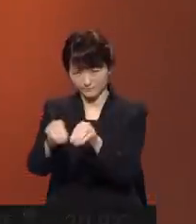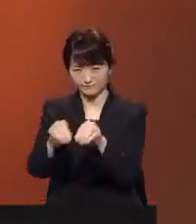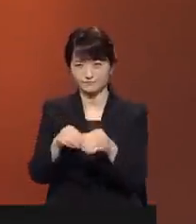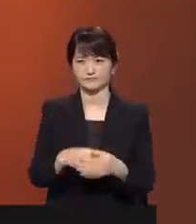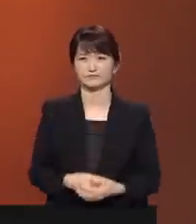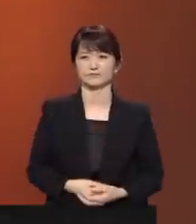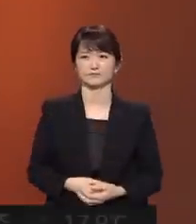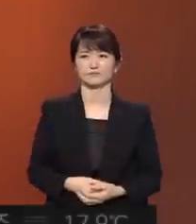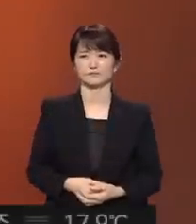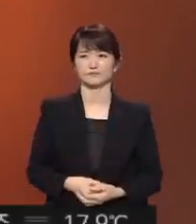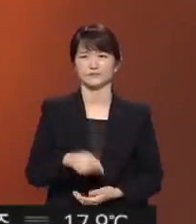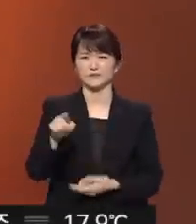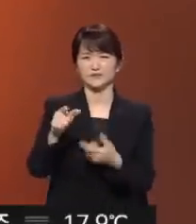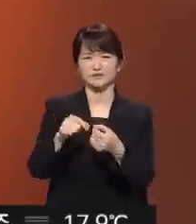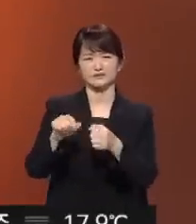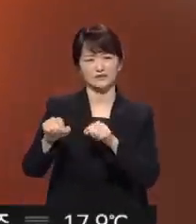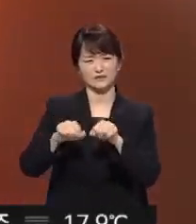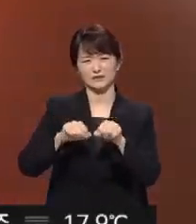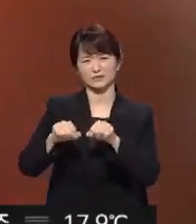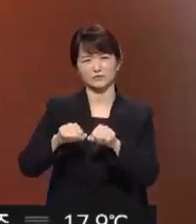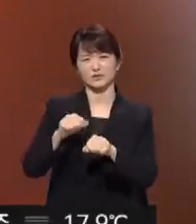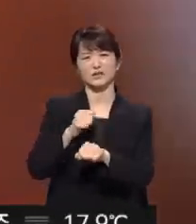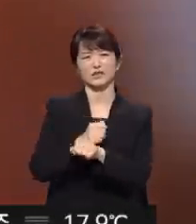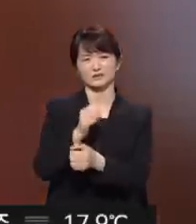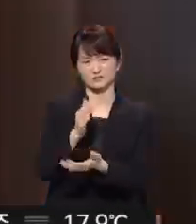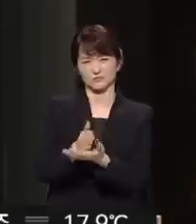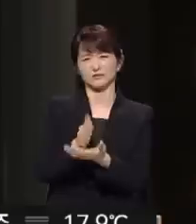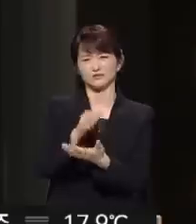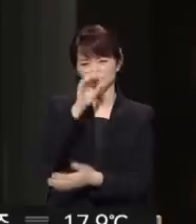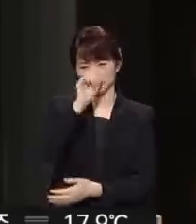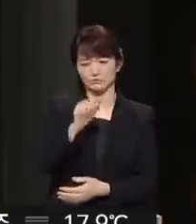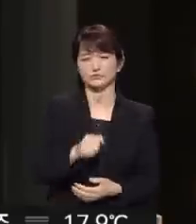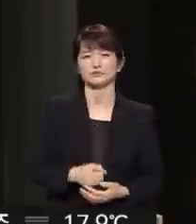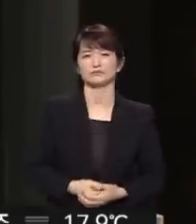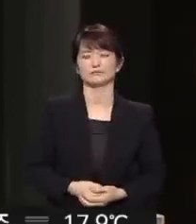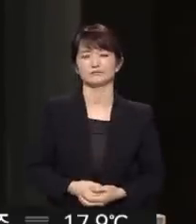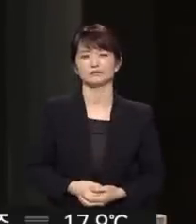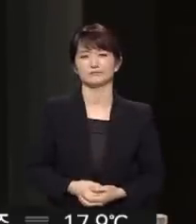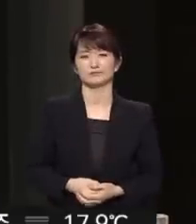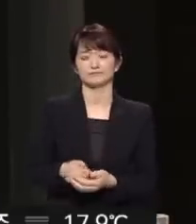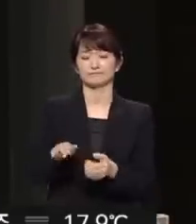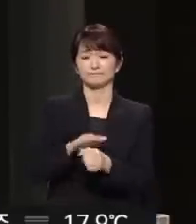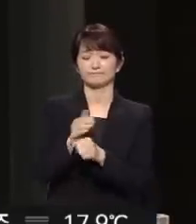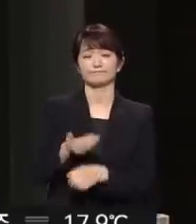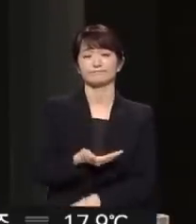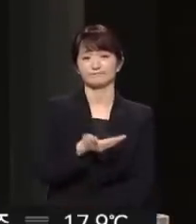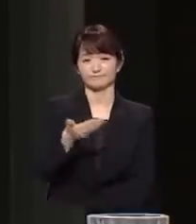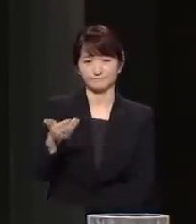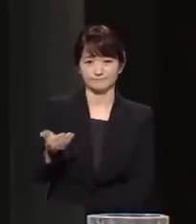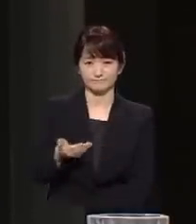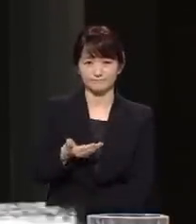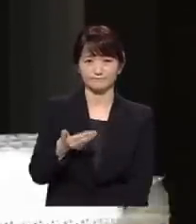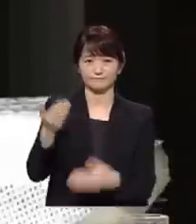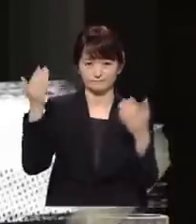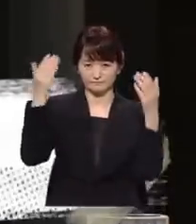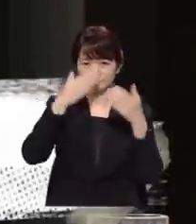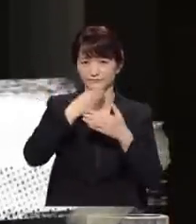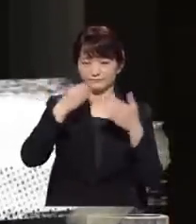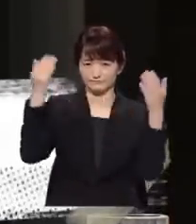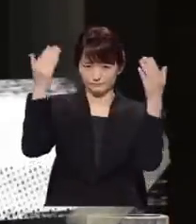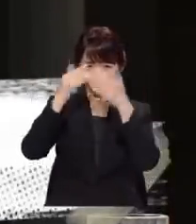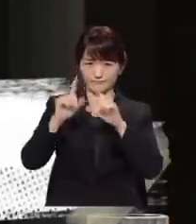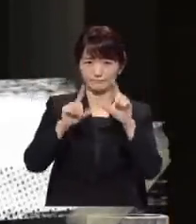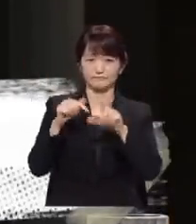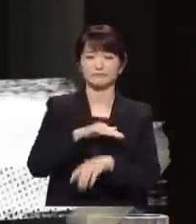진짜 저런 것 좀 안 했으면 좋겠어요, 진짜. 예, 좋습니다. 예, 사랑하는 사건 반장 가족 여러분 행복한 밤